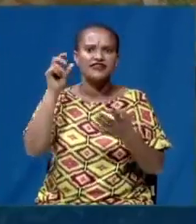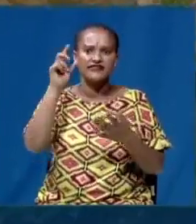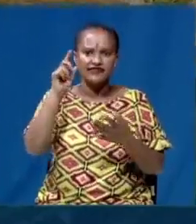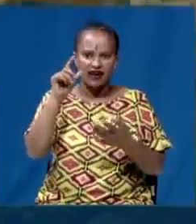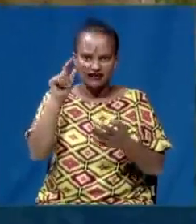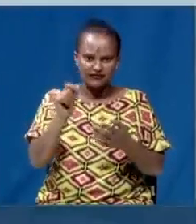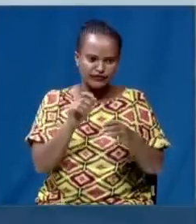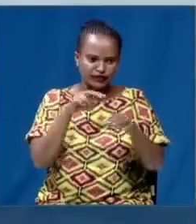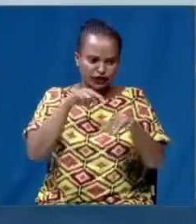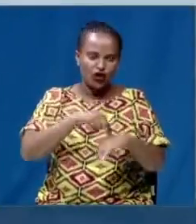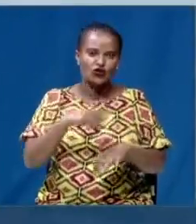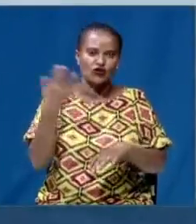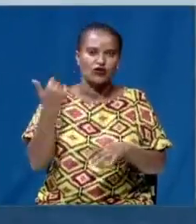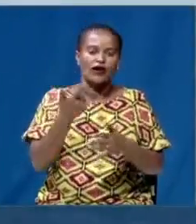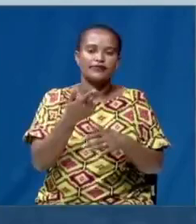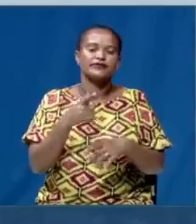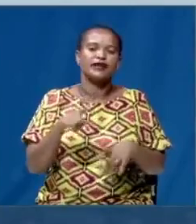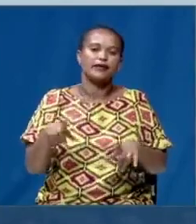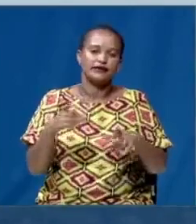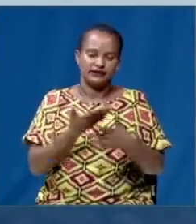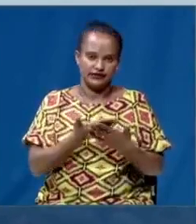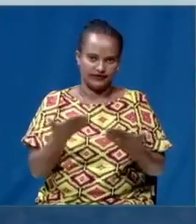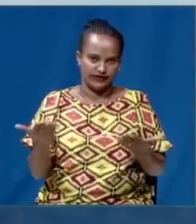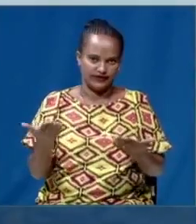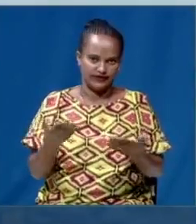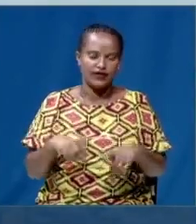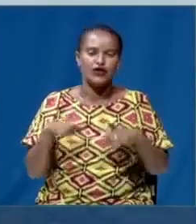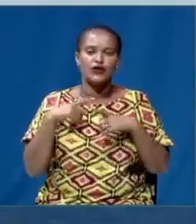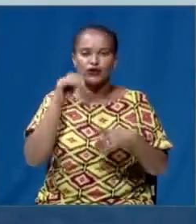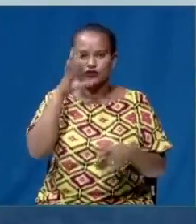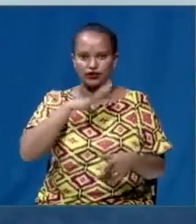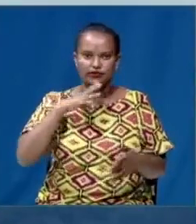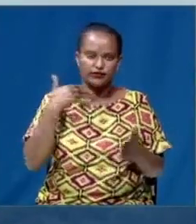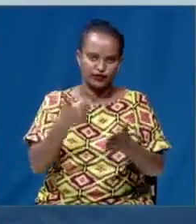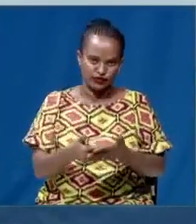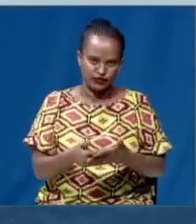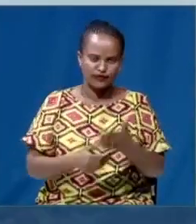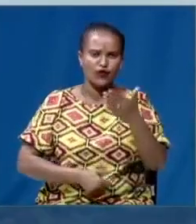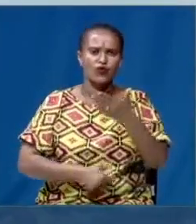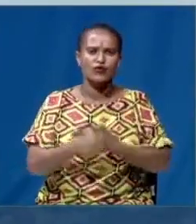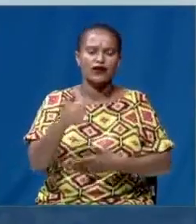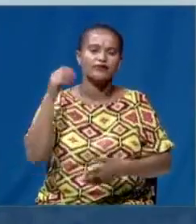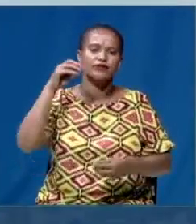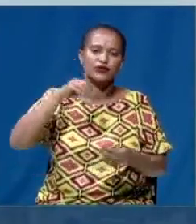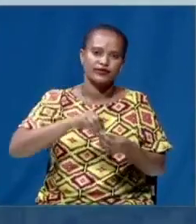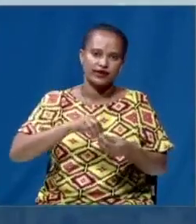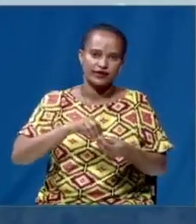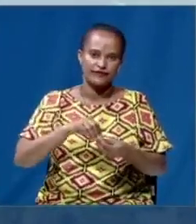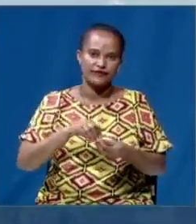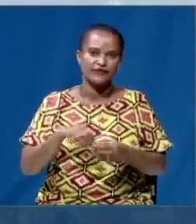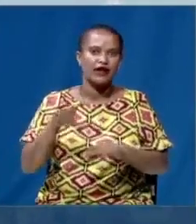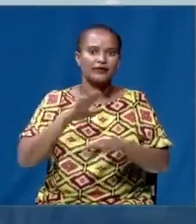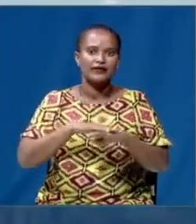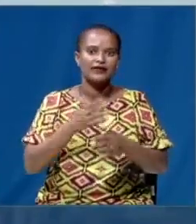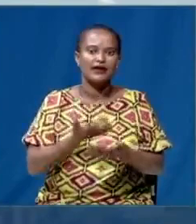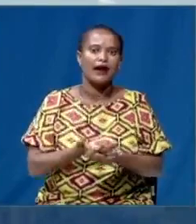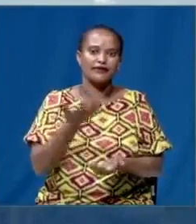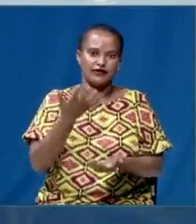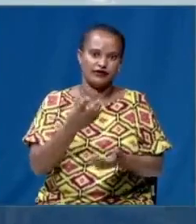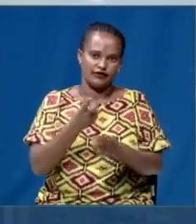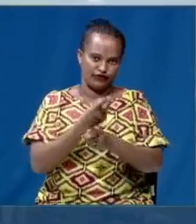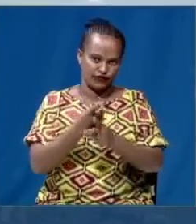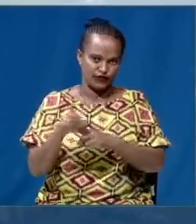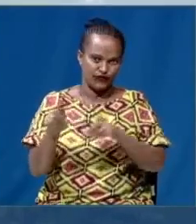እዩ። በዚ እውን ካብቲ ኣብ ልዕሊ ንብረትን ሂወት ሰብን ዘብፅሖ ዝነበረ ጉድኣት ብተወሳኺ ኣብ ልዕሊ ኣብ ተፈጥሮ